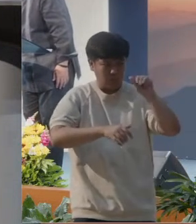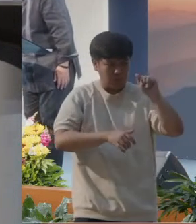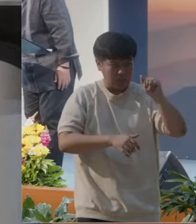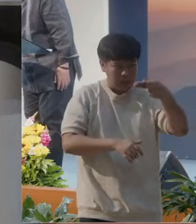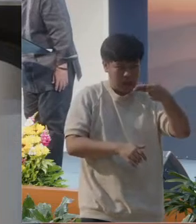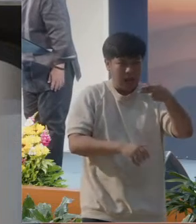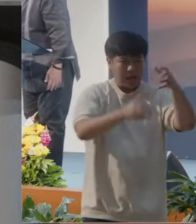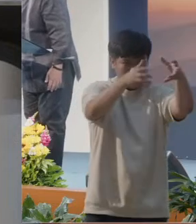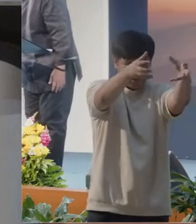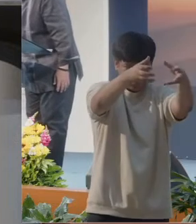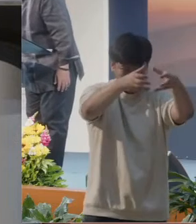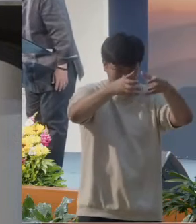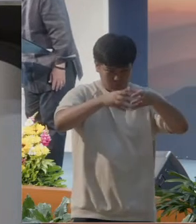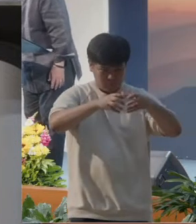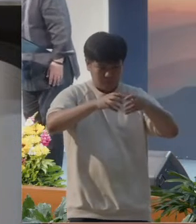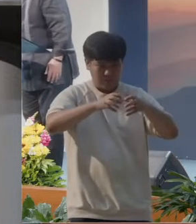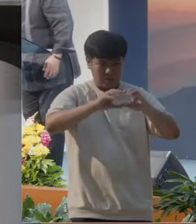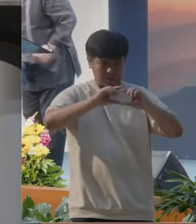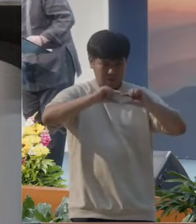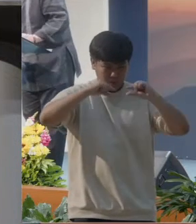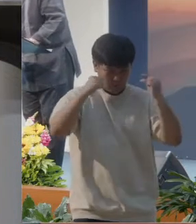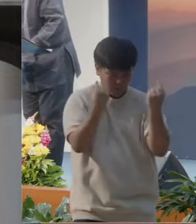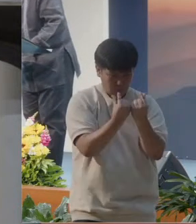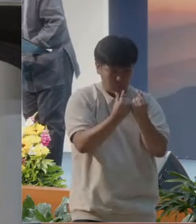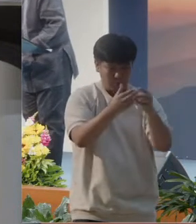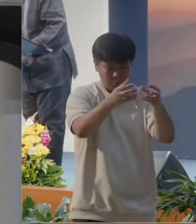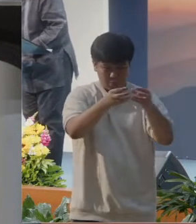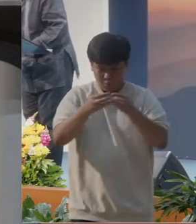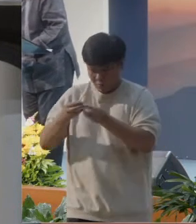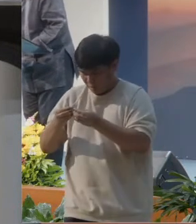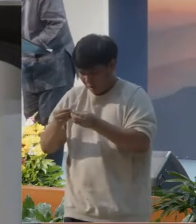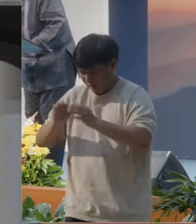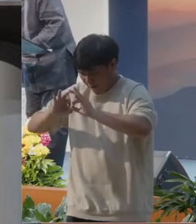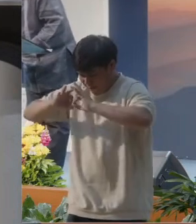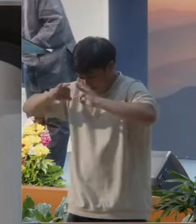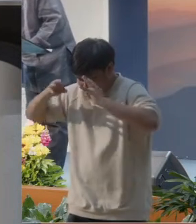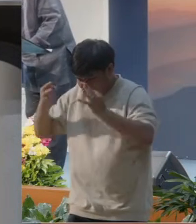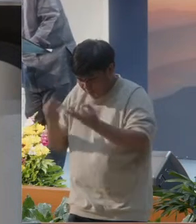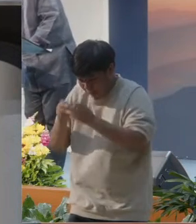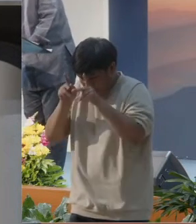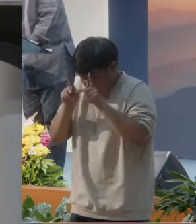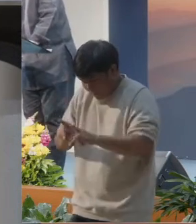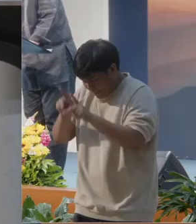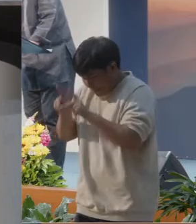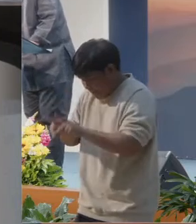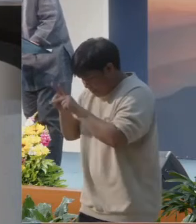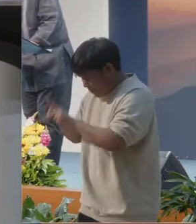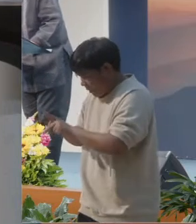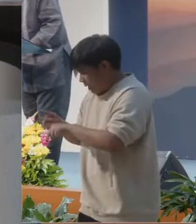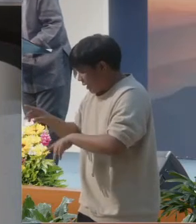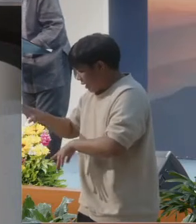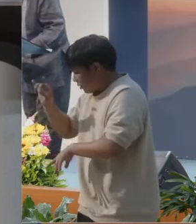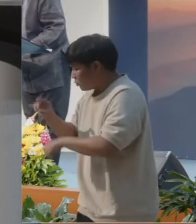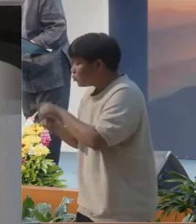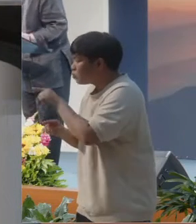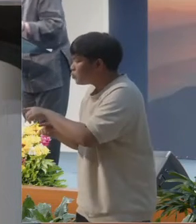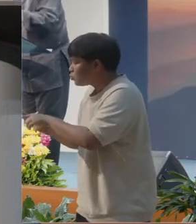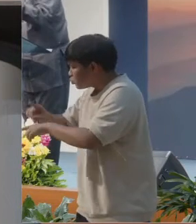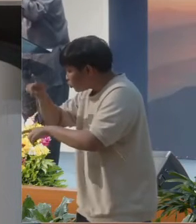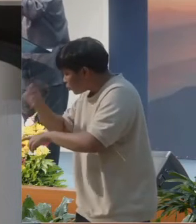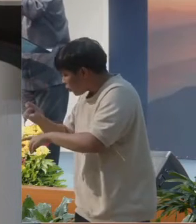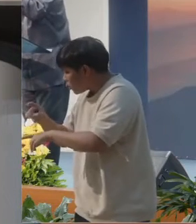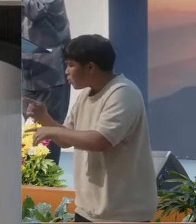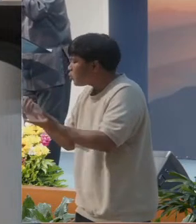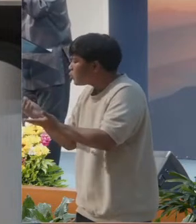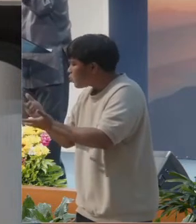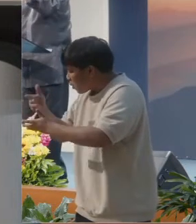of Zerahites was taken. And he brought near the clan of the Zerahites man by man, and Zabdi was taken. And he brought